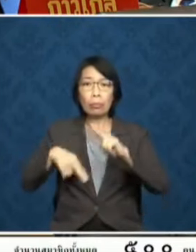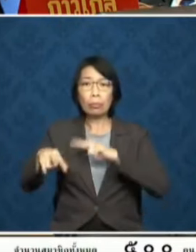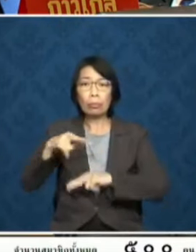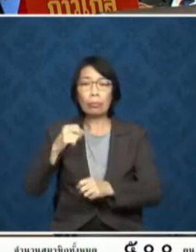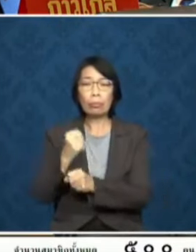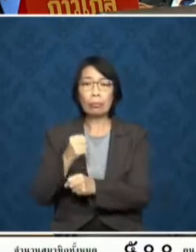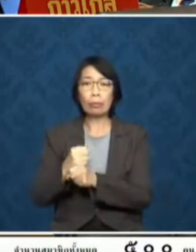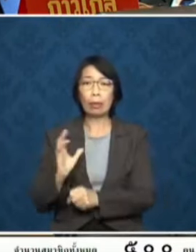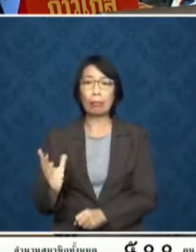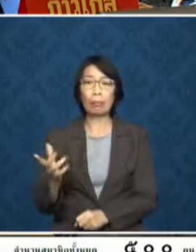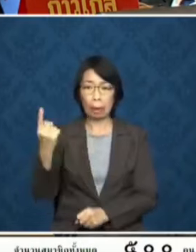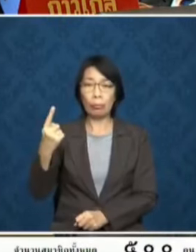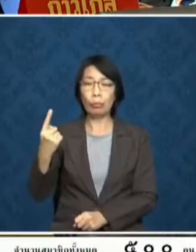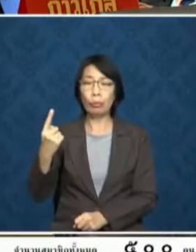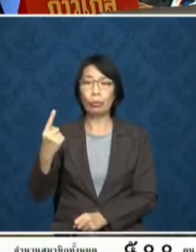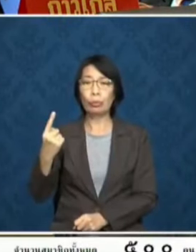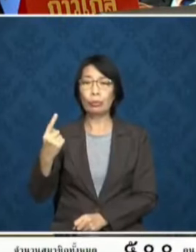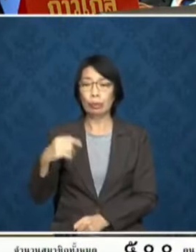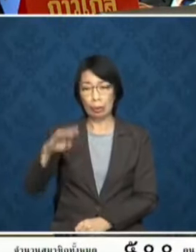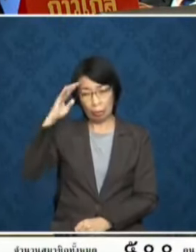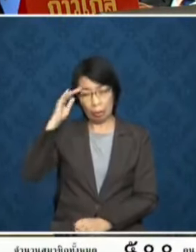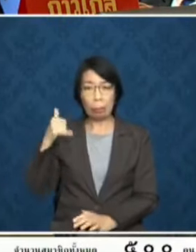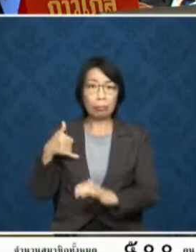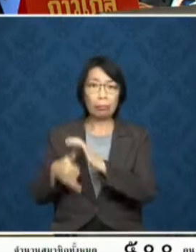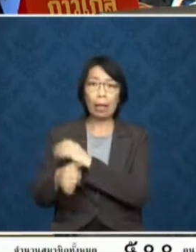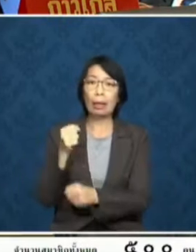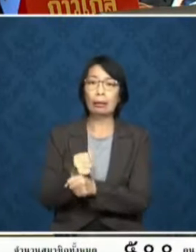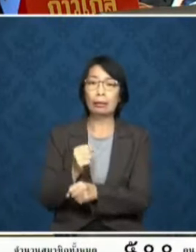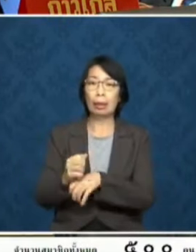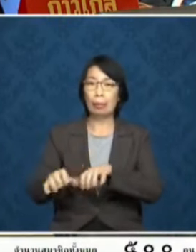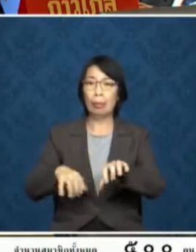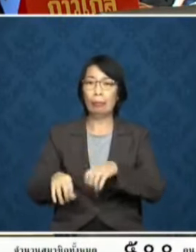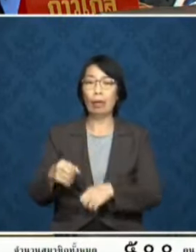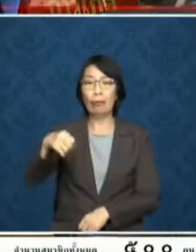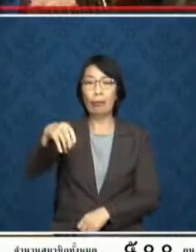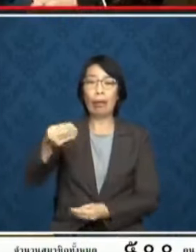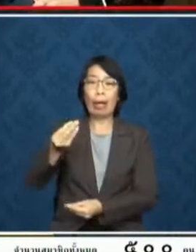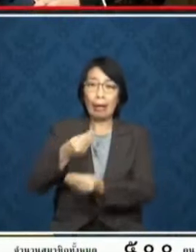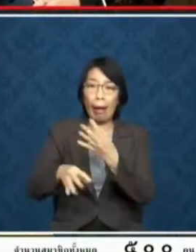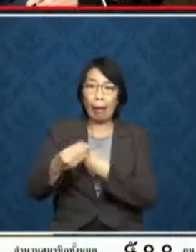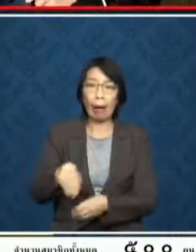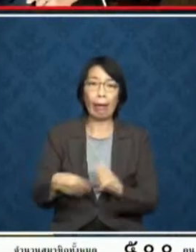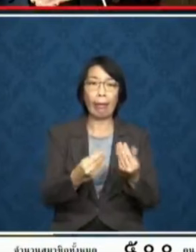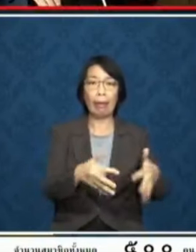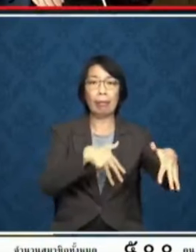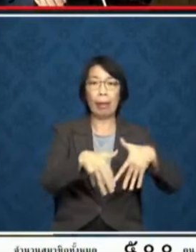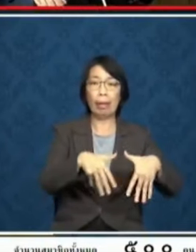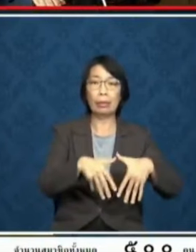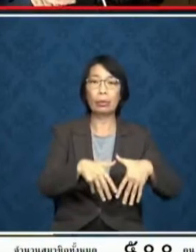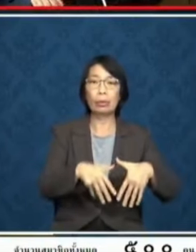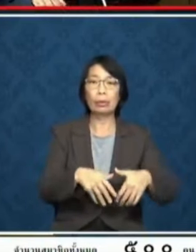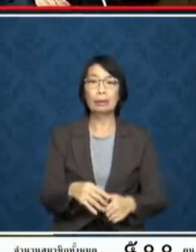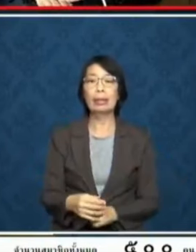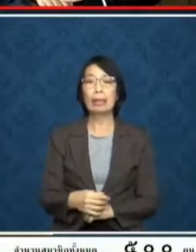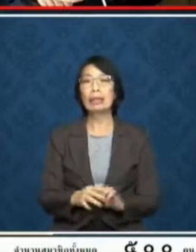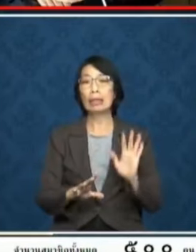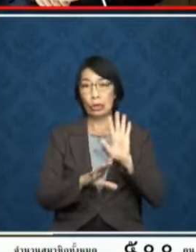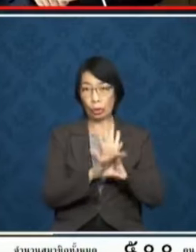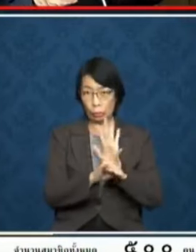ห่งเดียวในประเทศไทยที่กองทัพเข้าไปดำเนินการในธุรกิจขายกระแสไฟฟ้าให้กับประชาชนที่สัตหีบชล